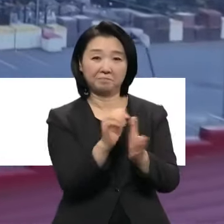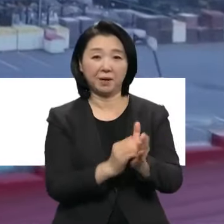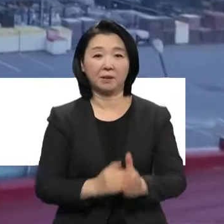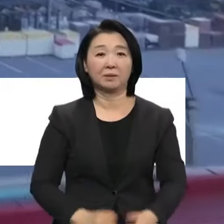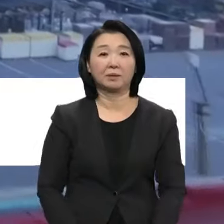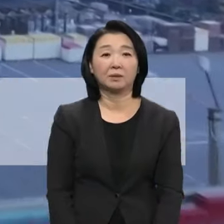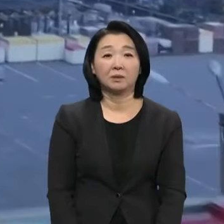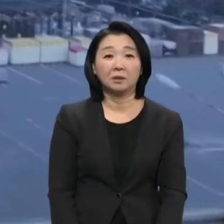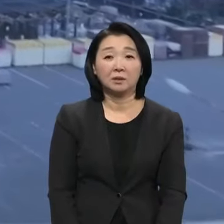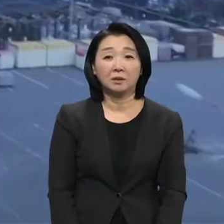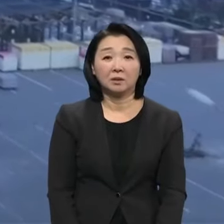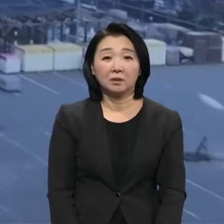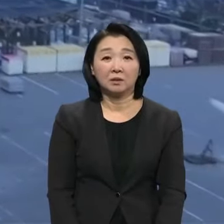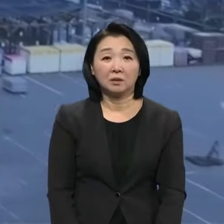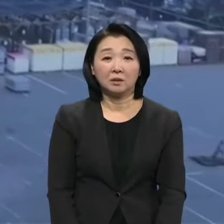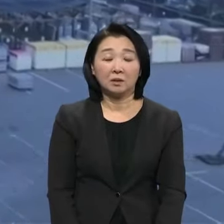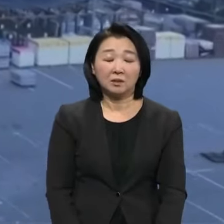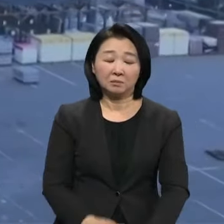핵심